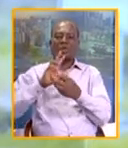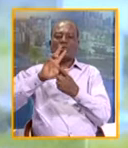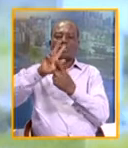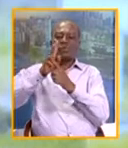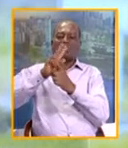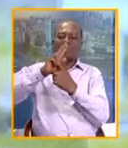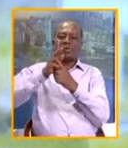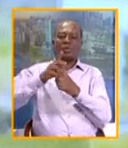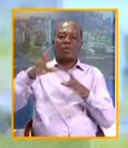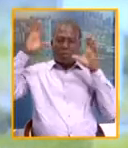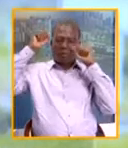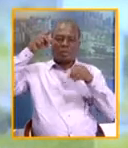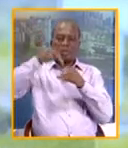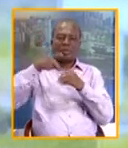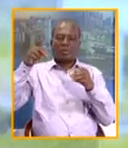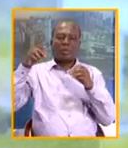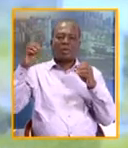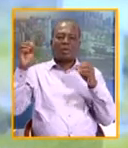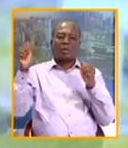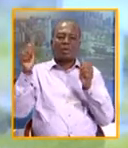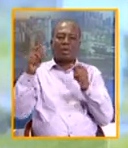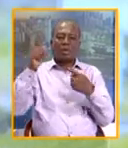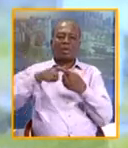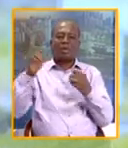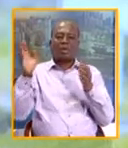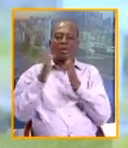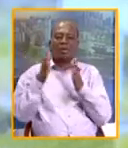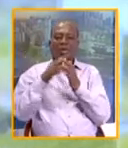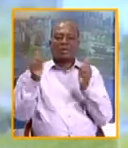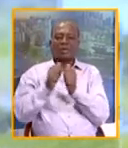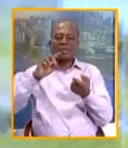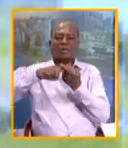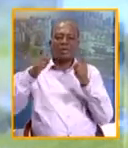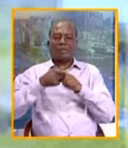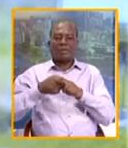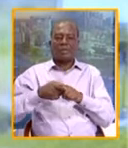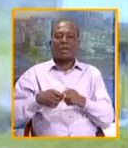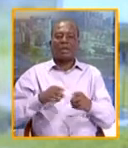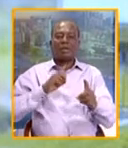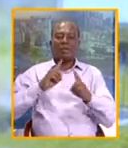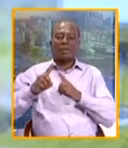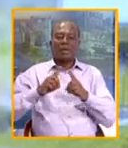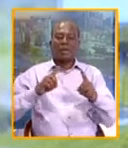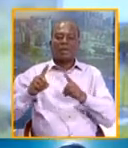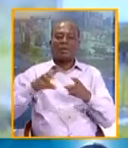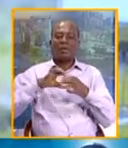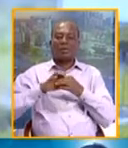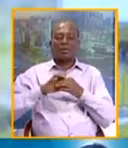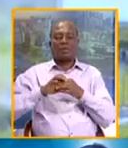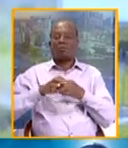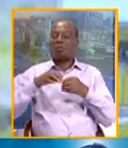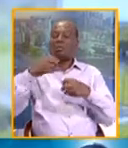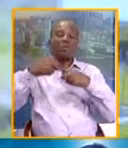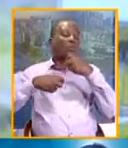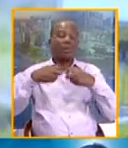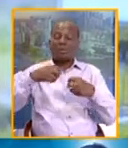participe à la réunion avec ses pairs au centre des échanges la situation politique au mali alassane ouattara et quatre autres de ses